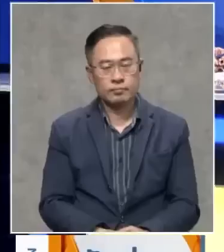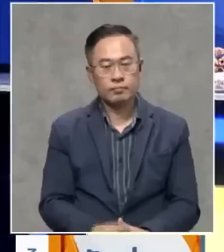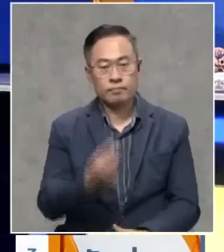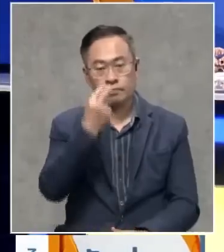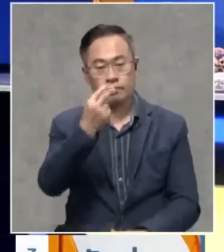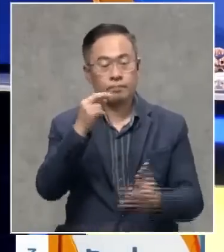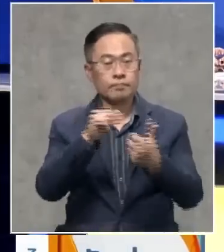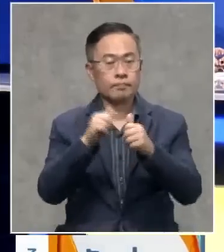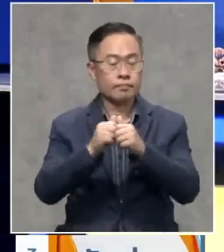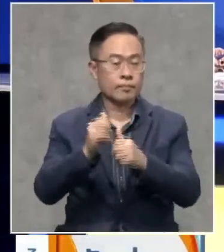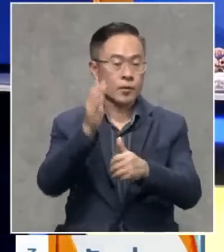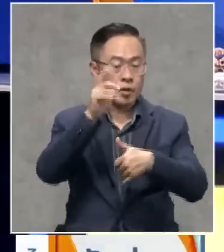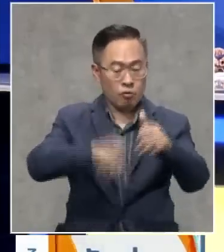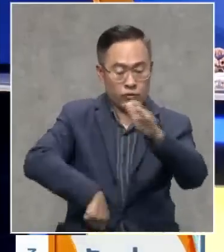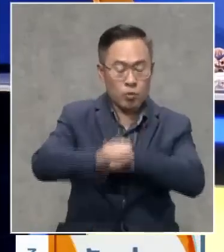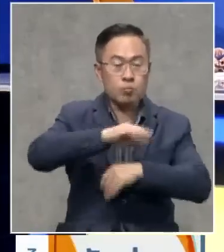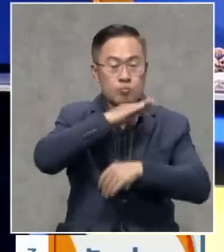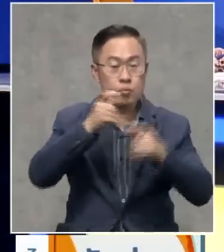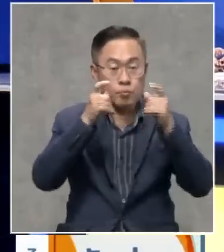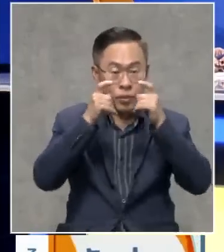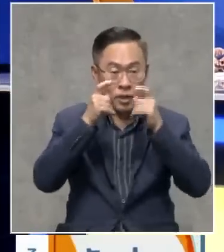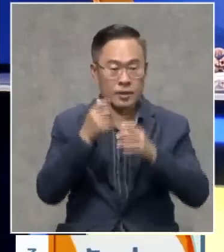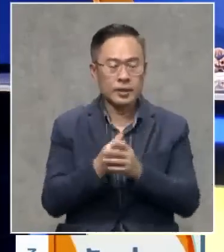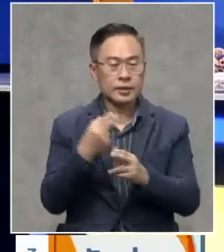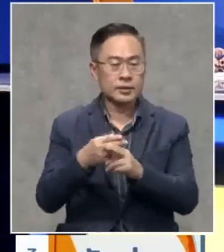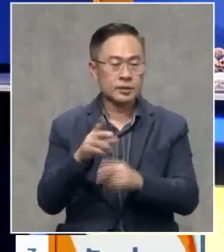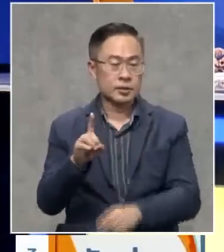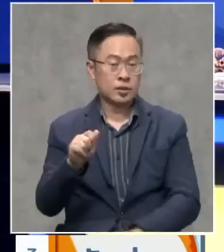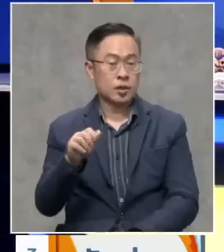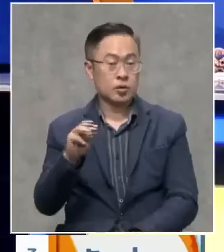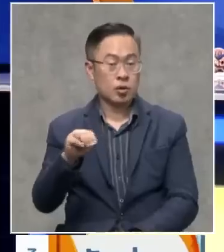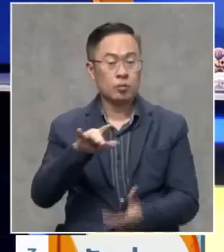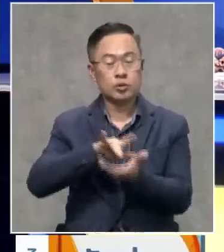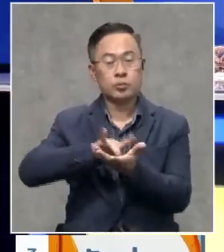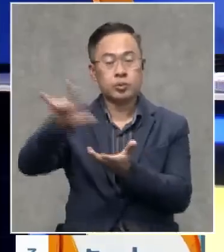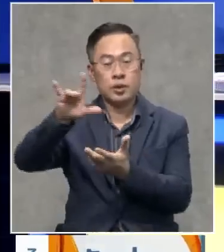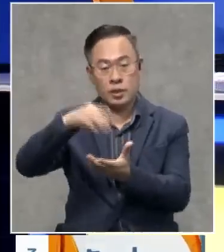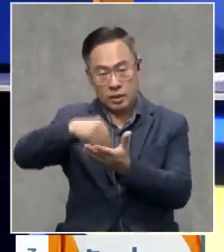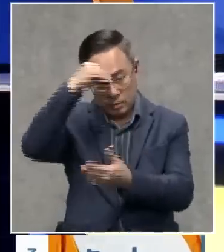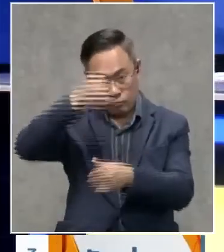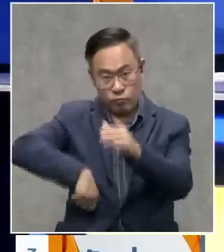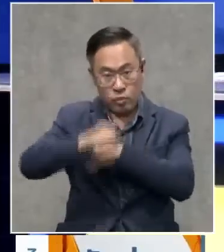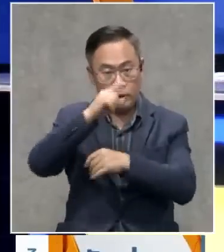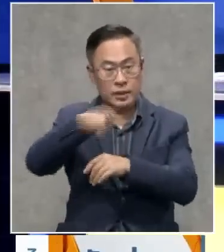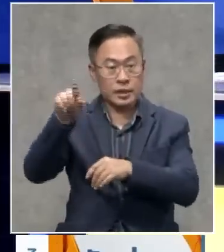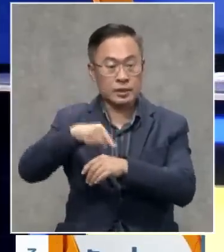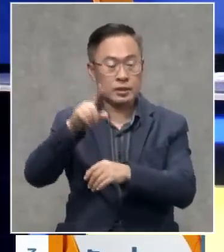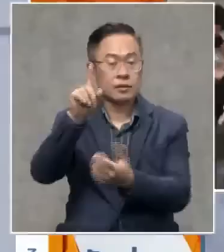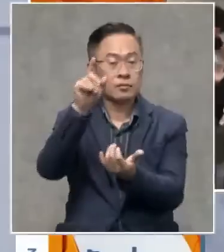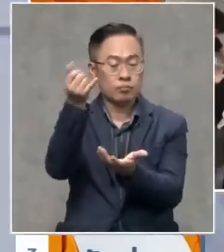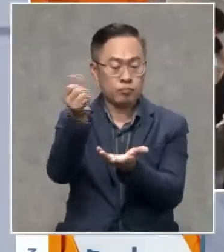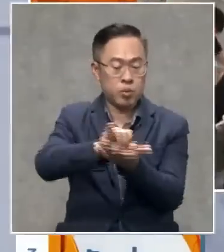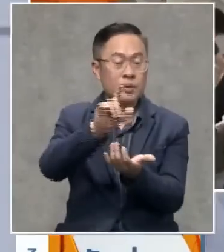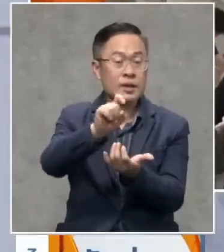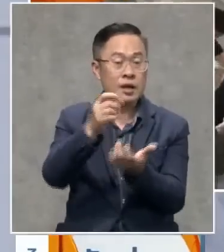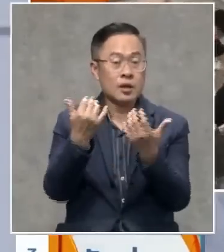เรื่องของน้องดอมนะคะ1ใน13หมูป่านะคะที่ไปเสียชีวิตที่อังกฤษค่ะล่าสุดนะคะโค้ชซิโก้นำอัฐิของน้องดอม